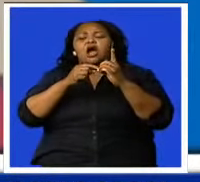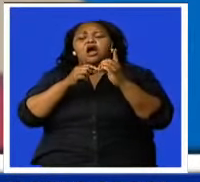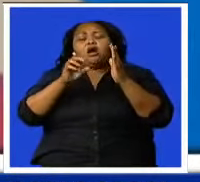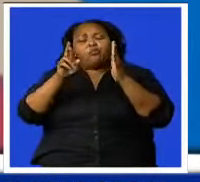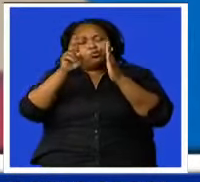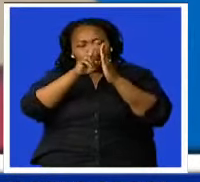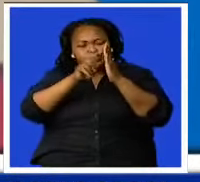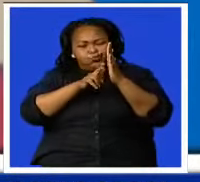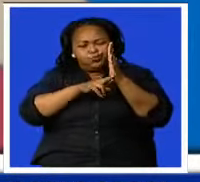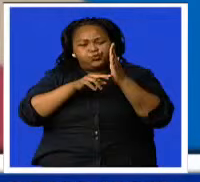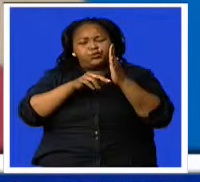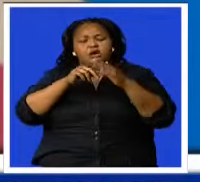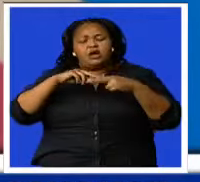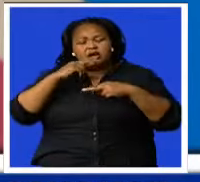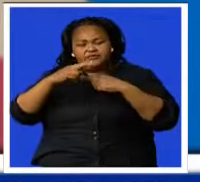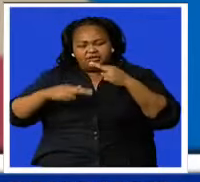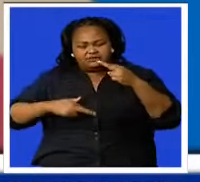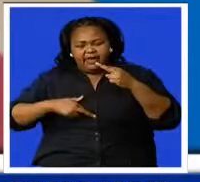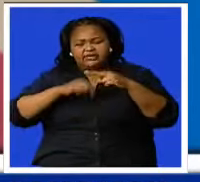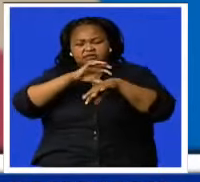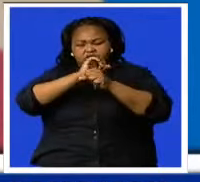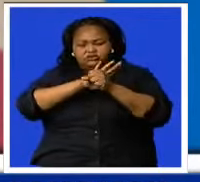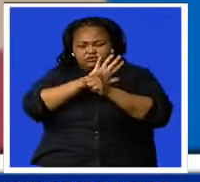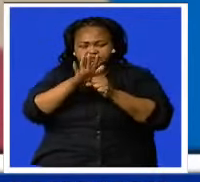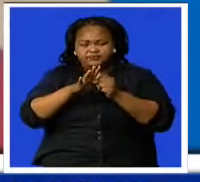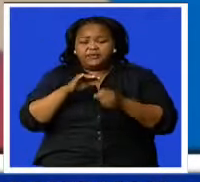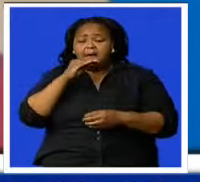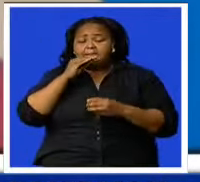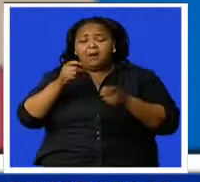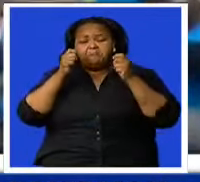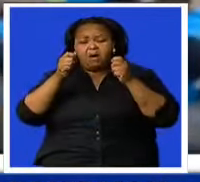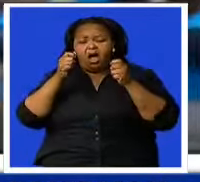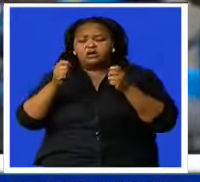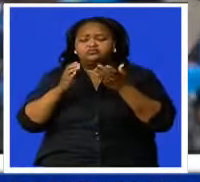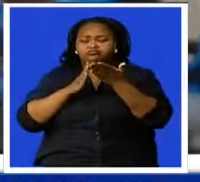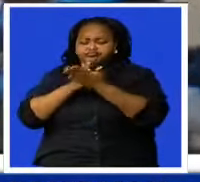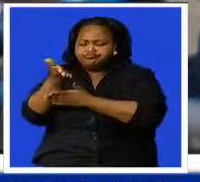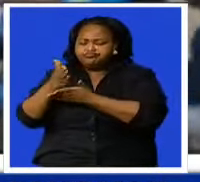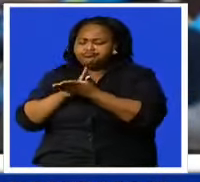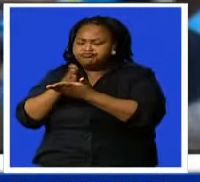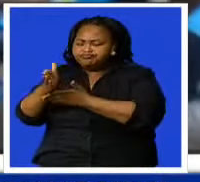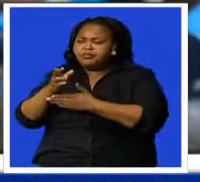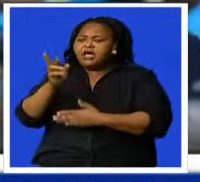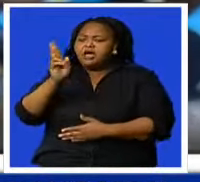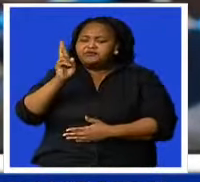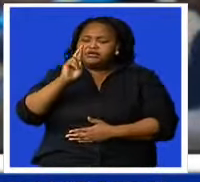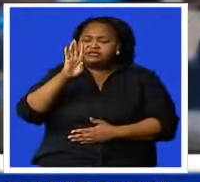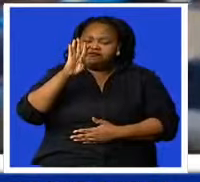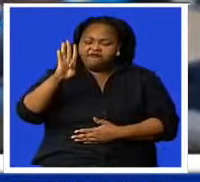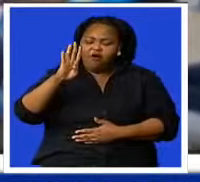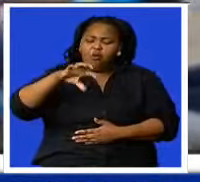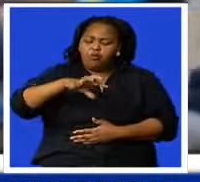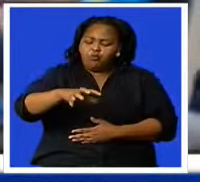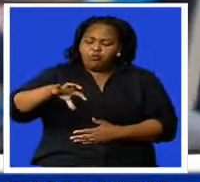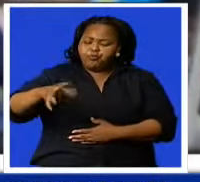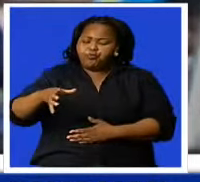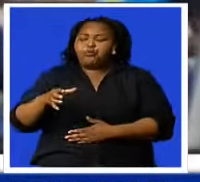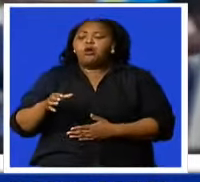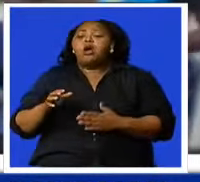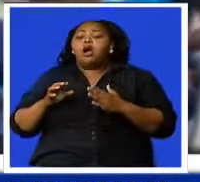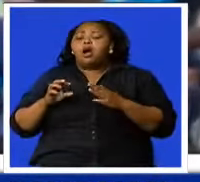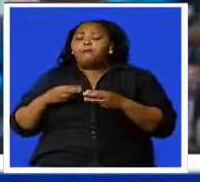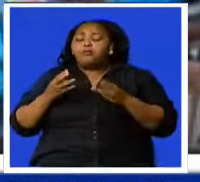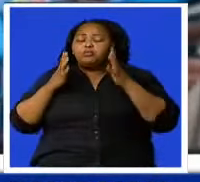Mavuso uthi kubhekeke ukuthi lo mkhankaso ufike kuto tonke etikothi delive emaswati afundziseke kabanti ngalo mkhuhlane